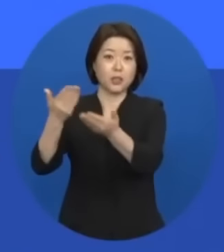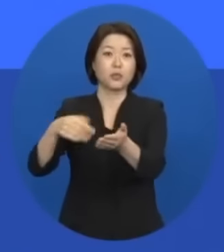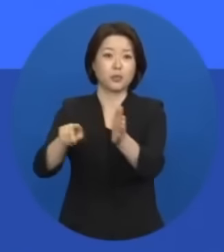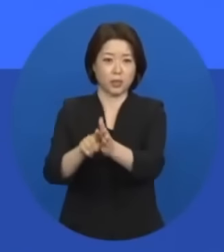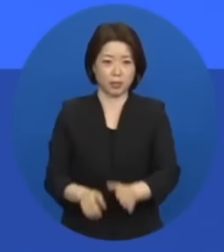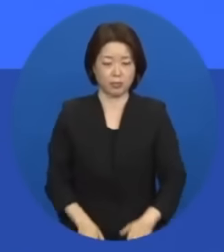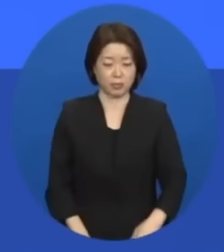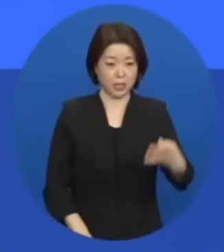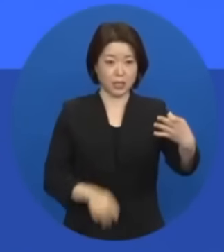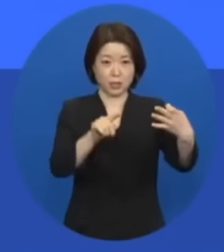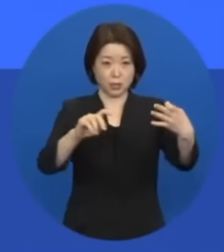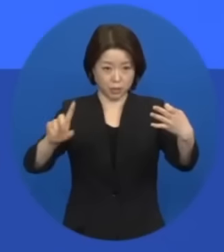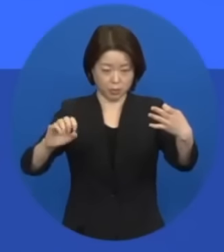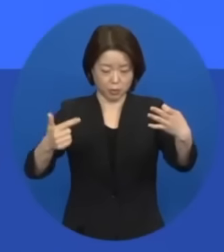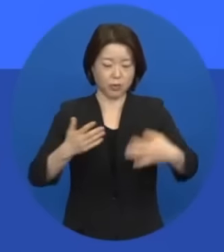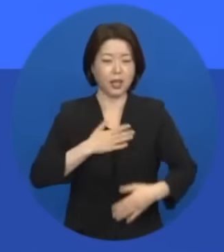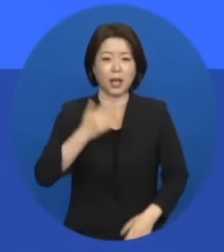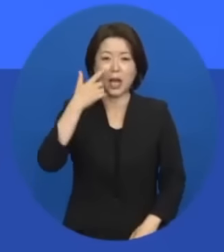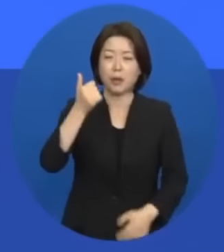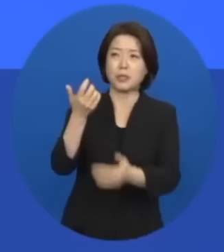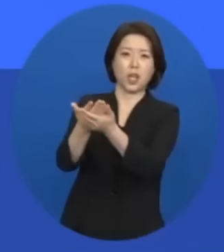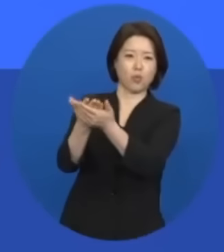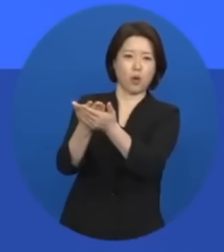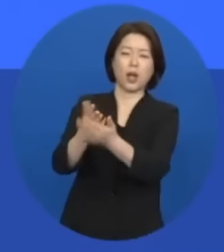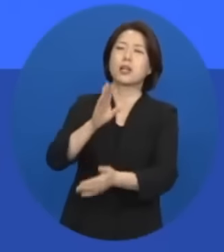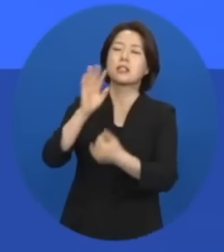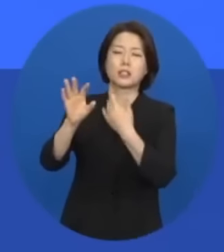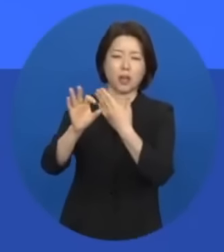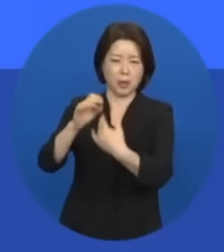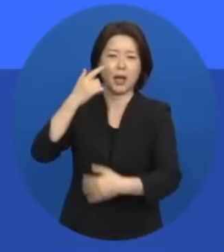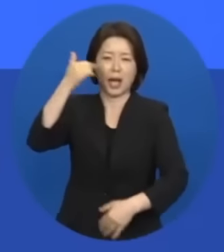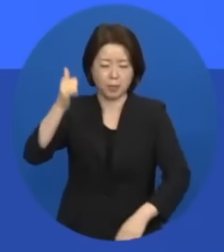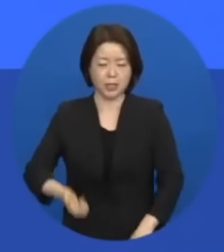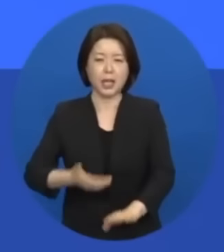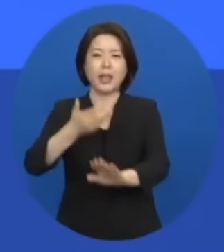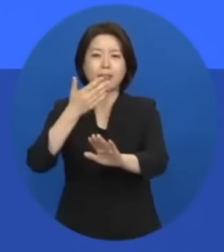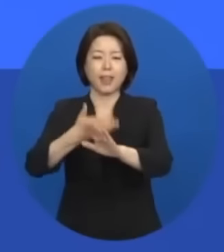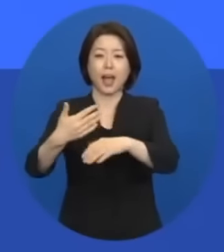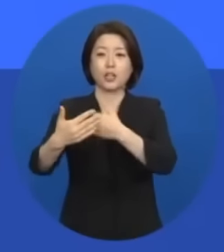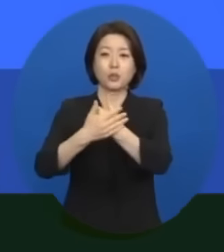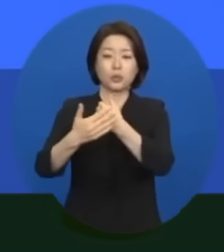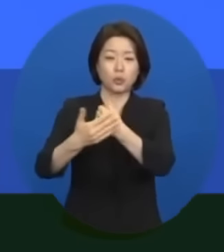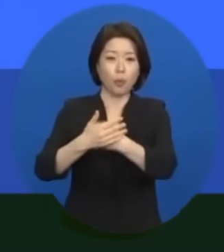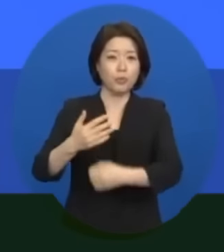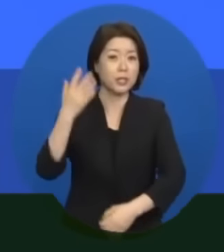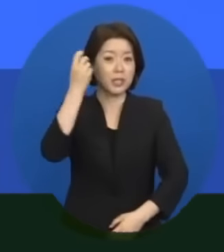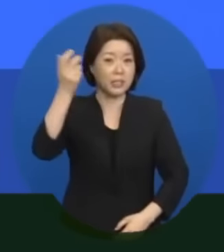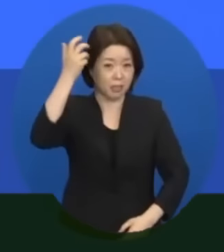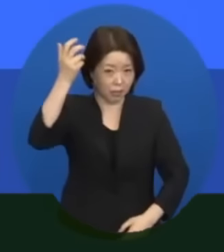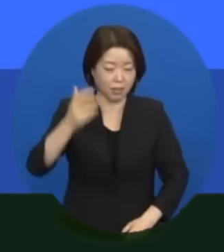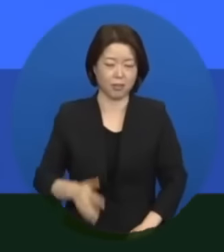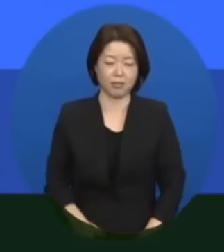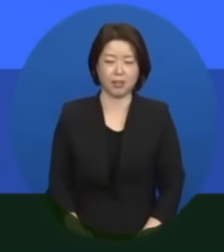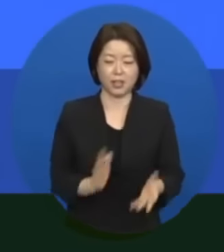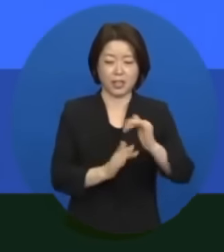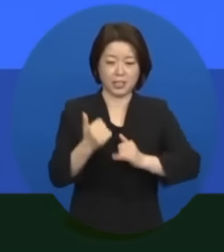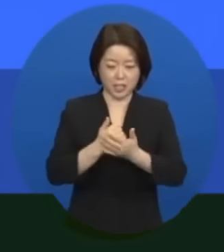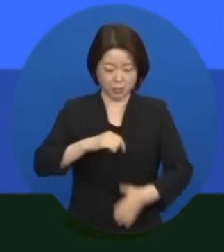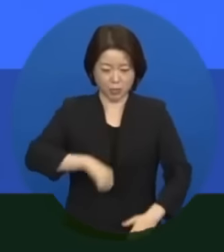16절에가 아버지께 하겠다 그리면 아버지께서 보사 예수님이 본인도